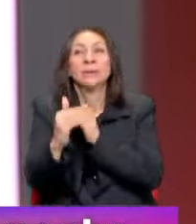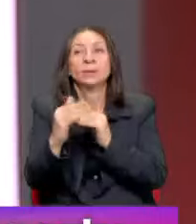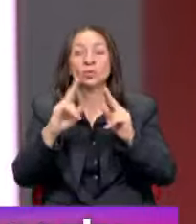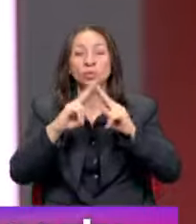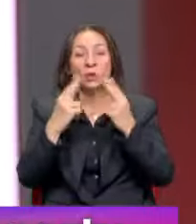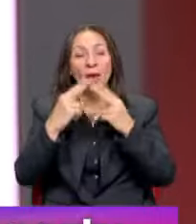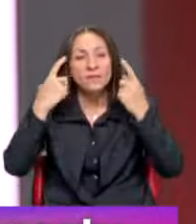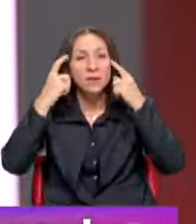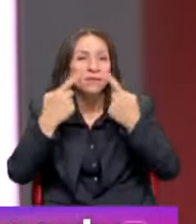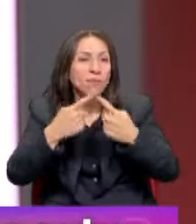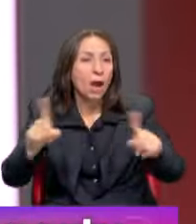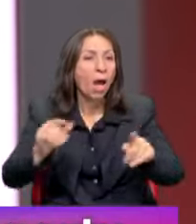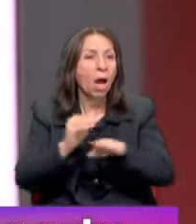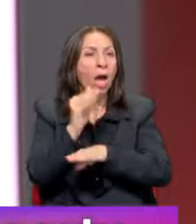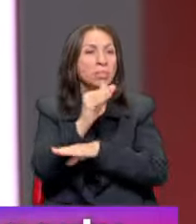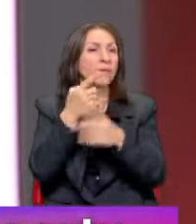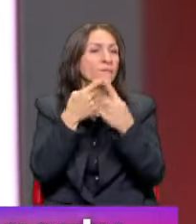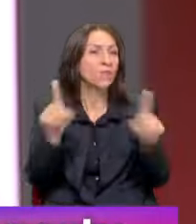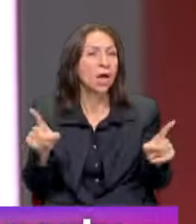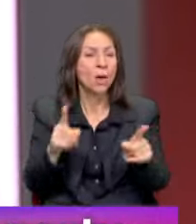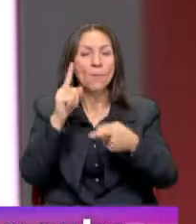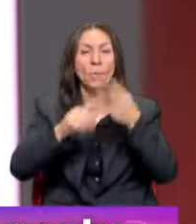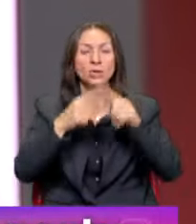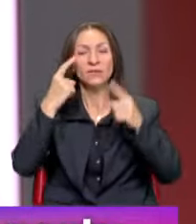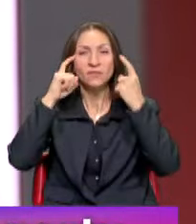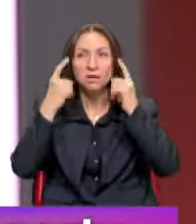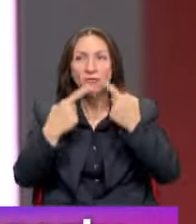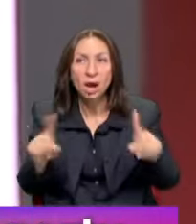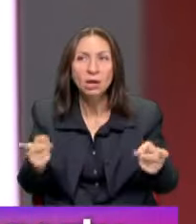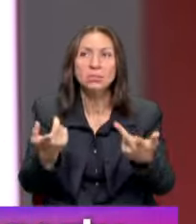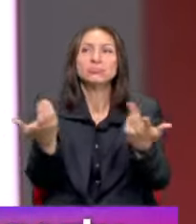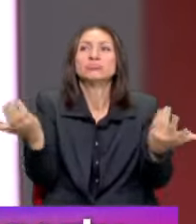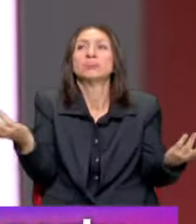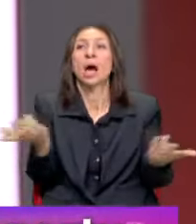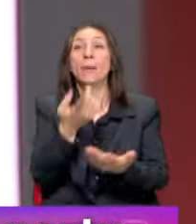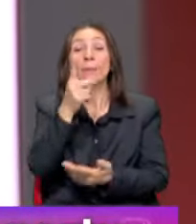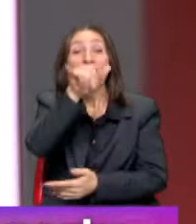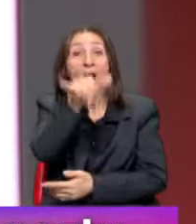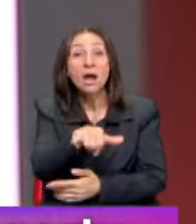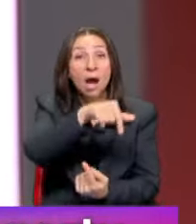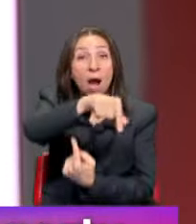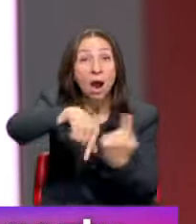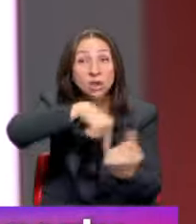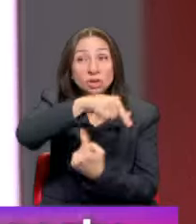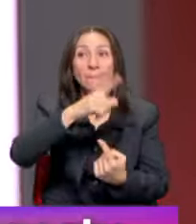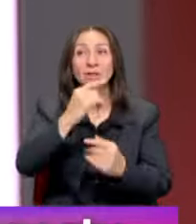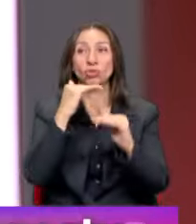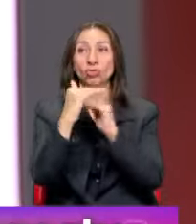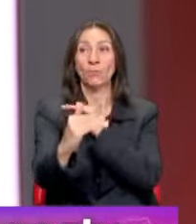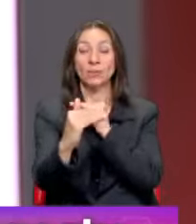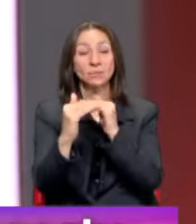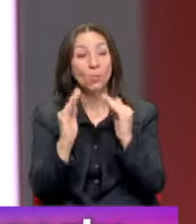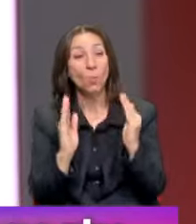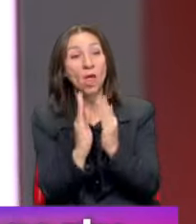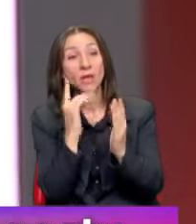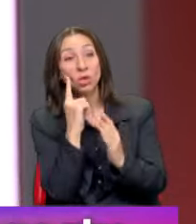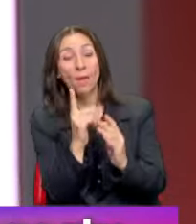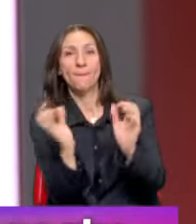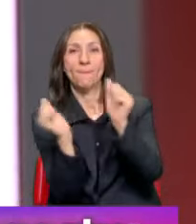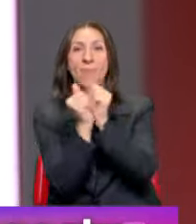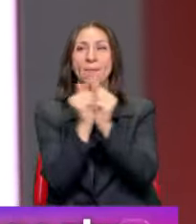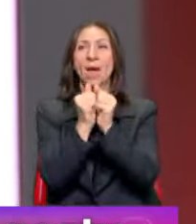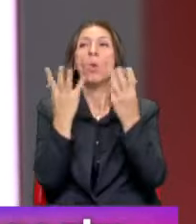dünya görüşleri farklı hayata bakışları farklı siyasi görüşleri farklı ama bir hak arayışında bir toplumsal muhalefet noktasında bir